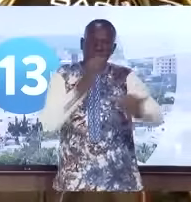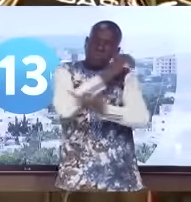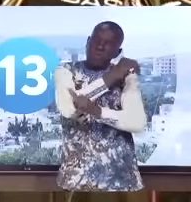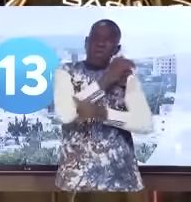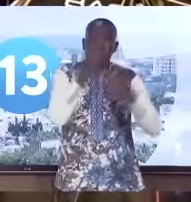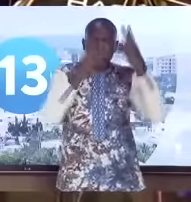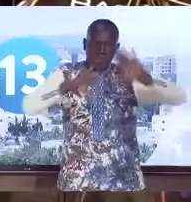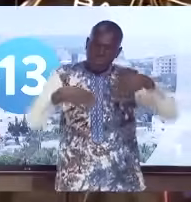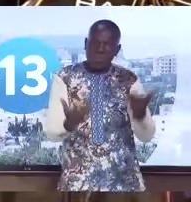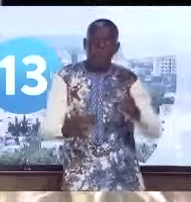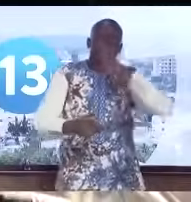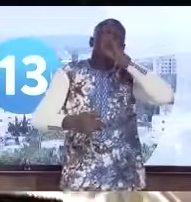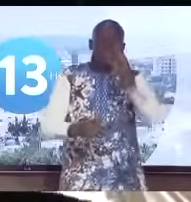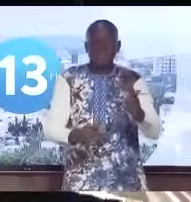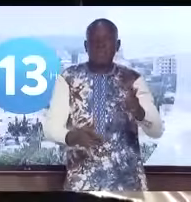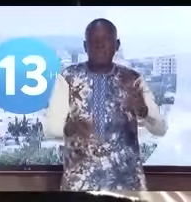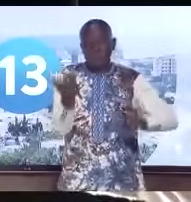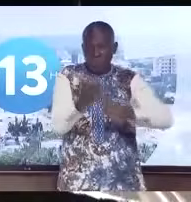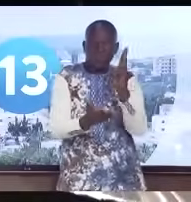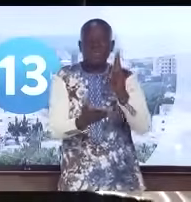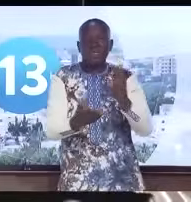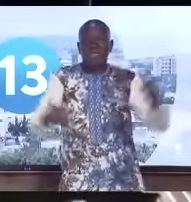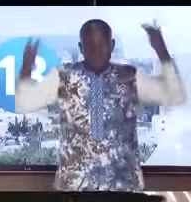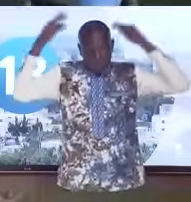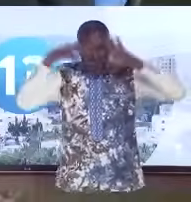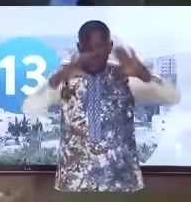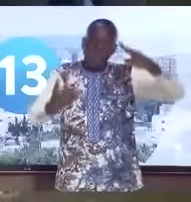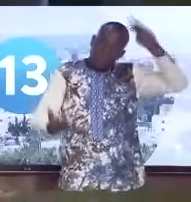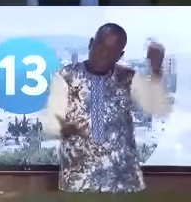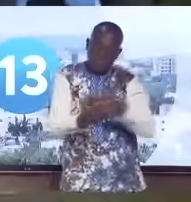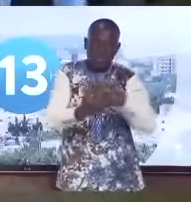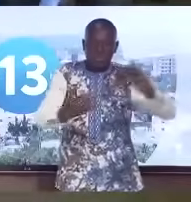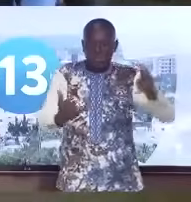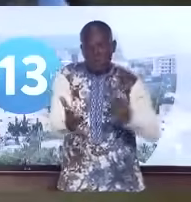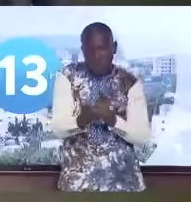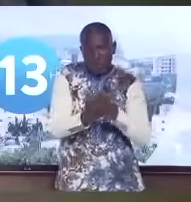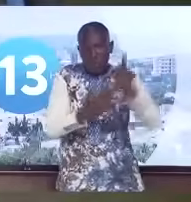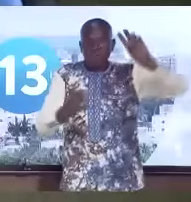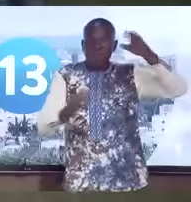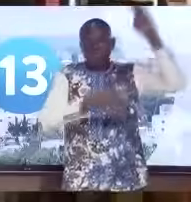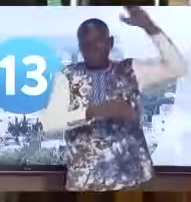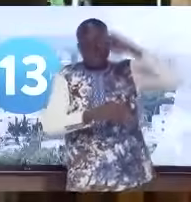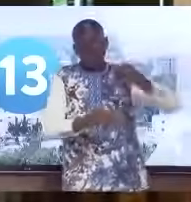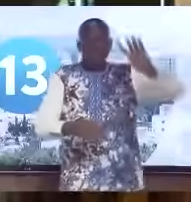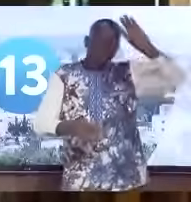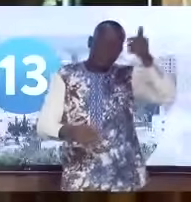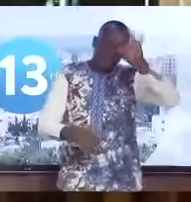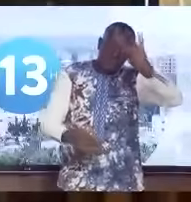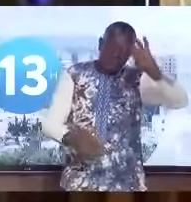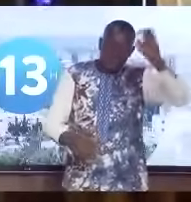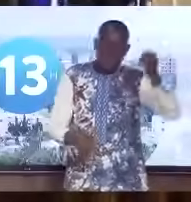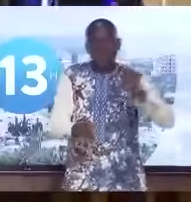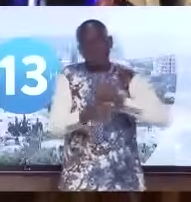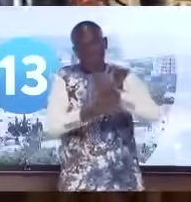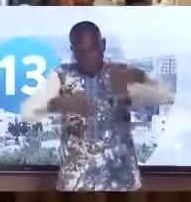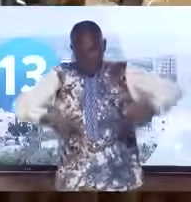comment nous pouvons être utiles. Ce concert musical marque ainsi l'avant-dernière étape de cette 8e édition des Journées de la Jeunesse